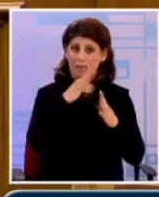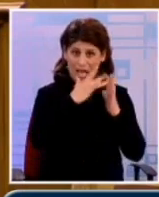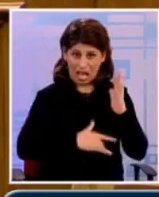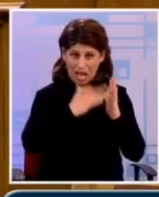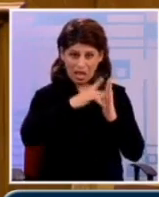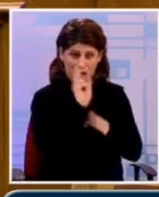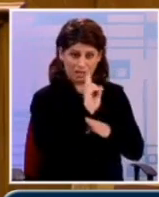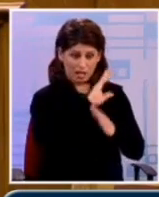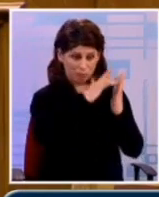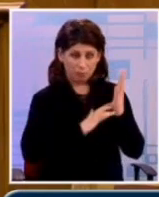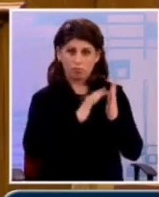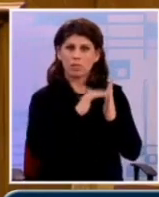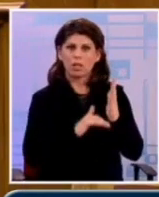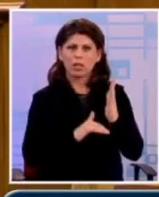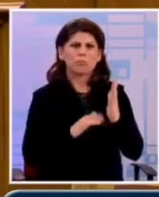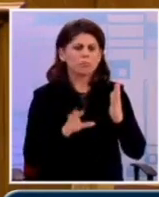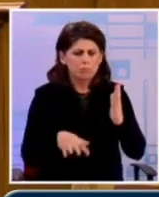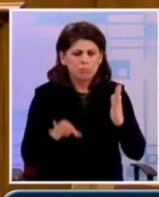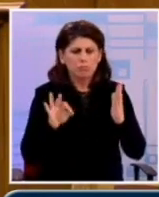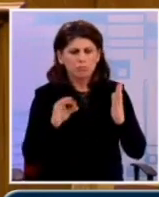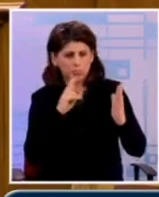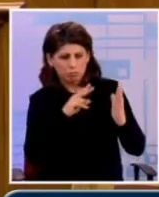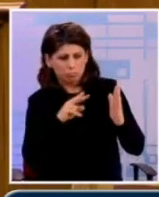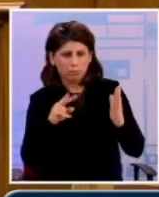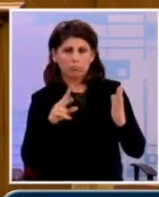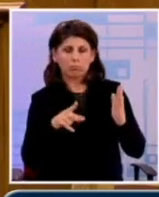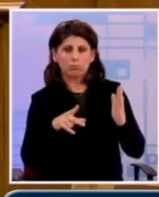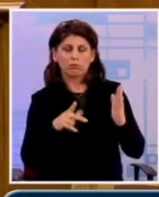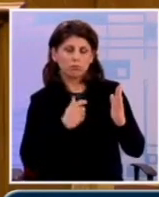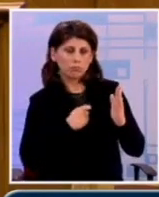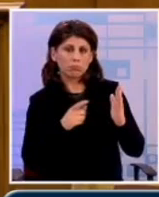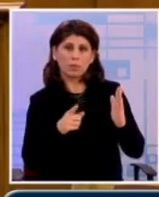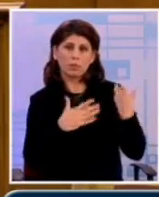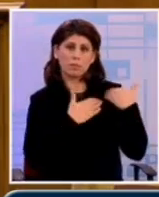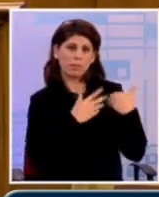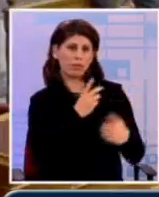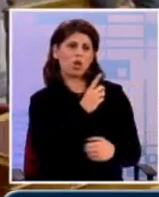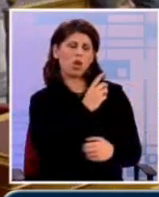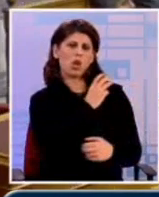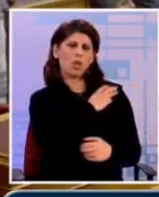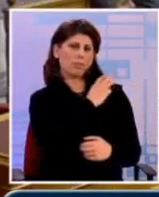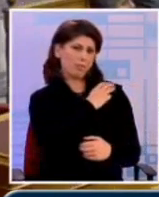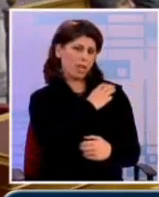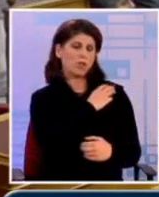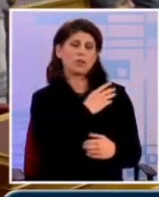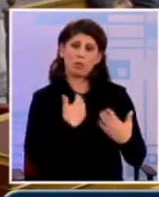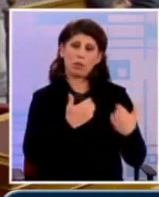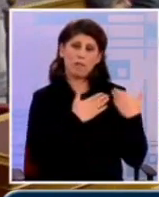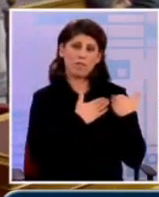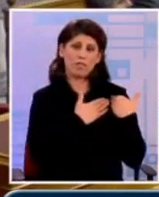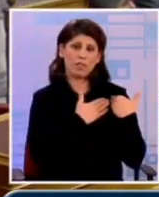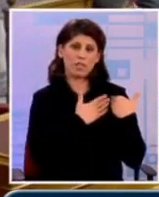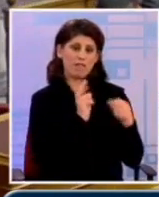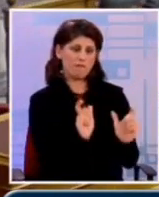έγγραφα, από μια πρώτη εκτίμηση που έγινε με τον υπεύθυνο ταξίαρχο που έχει την ευθύνη φύλαξης